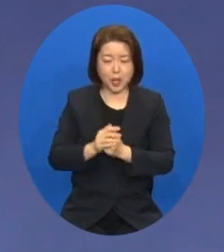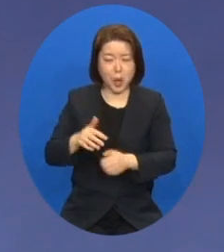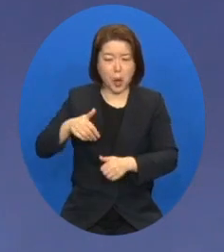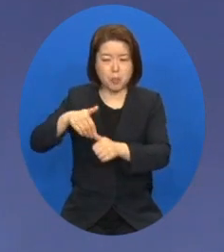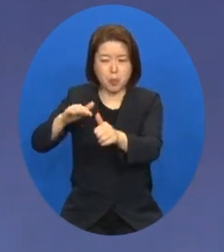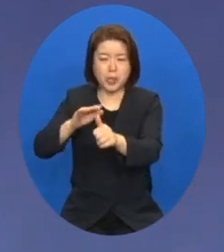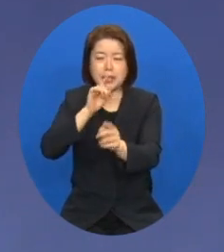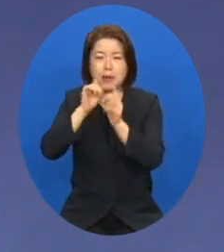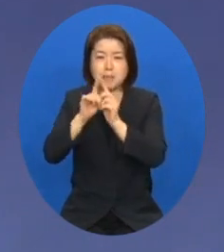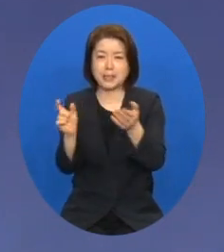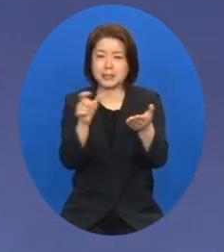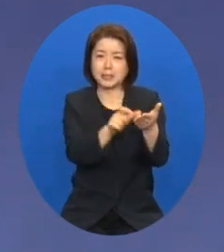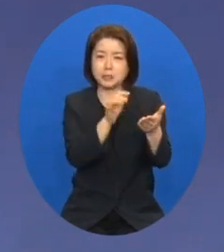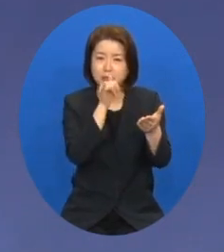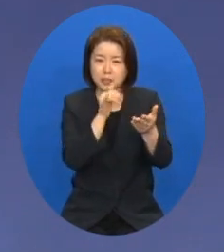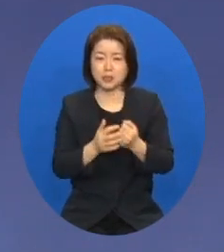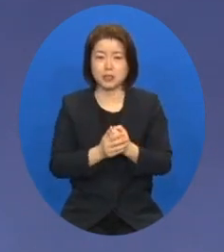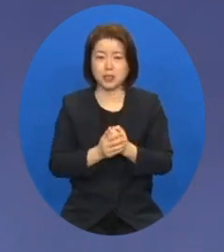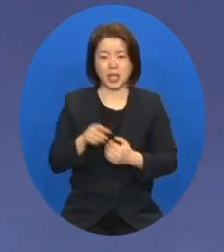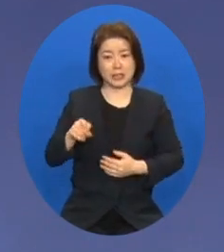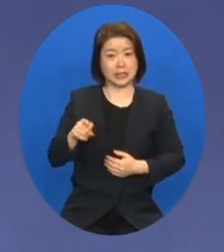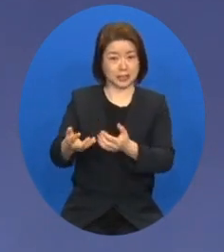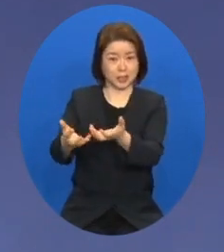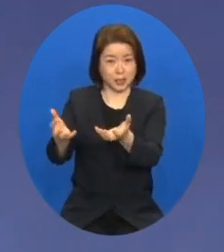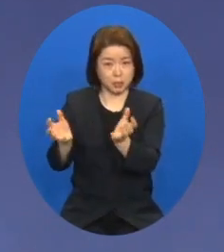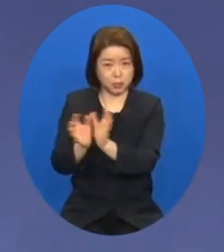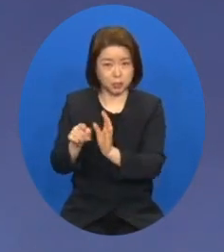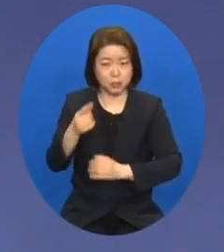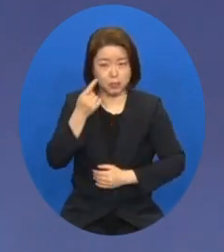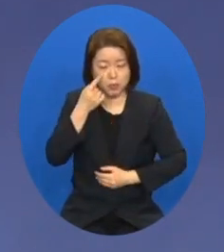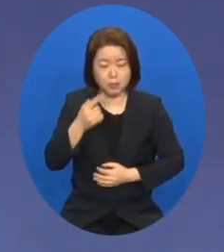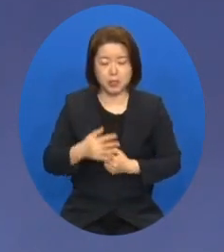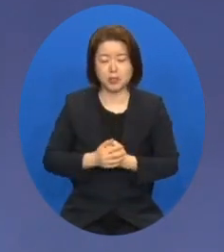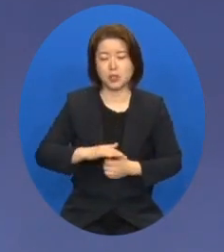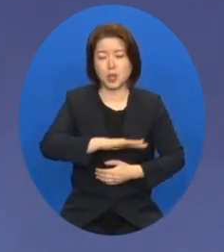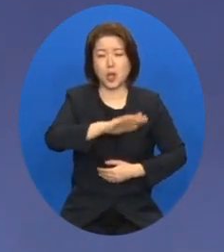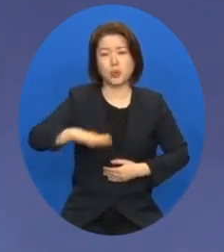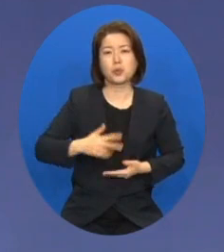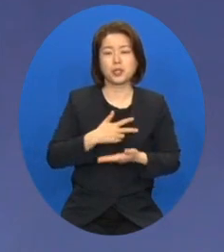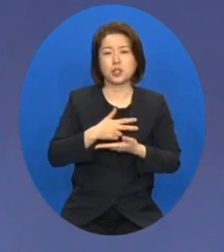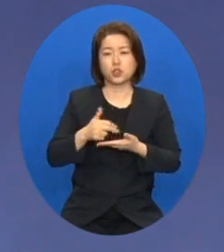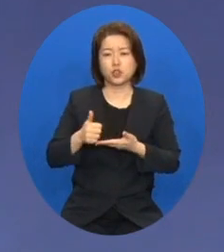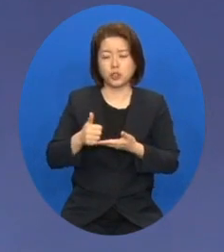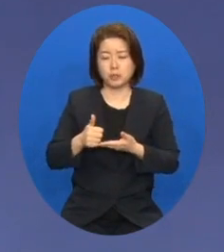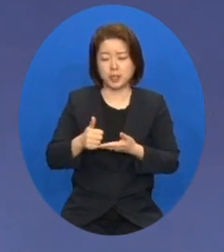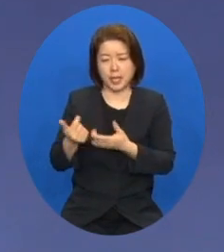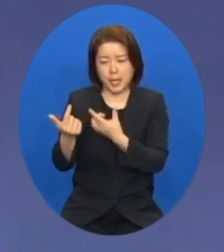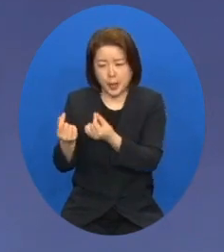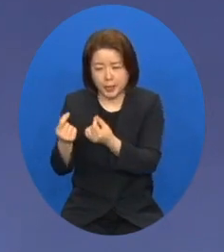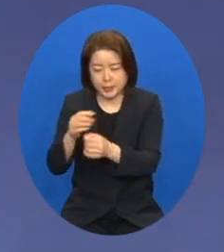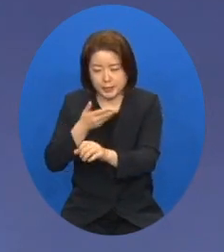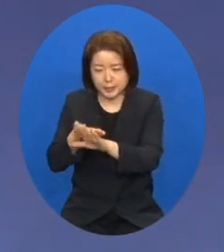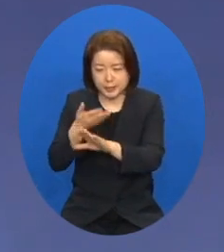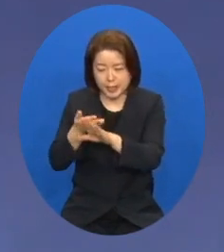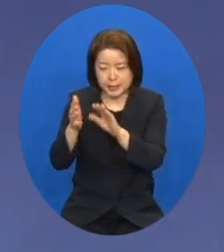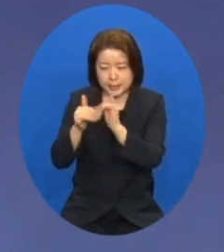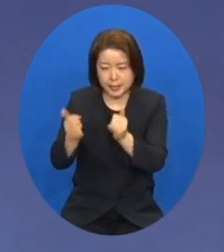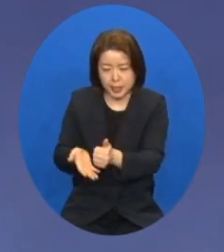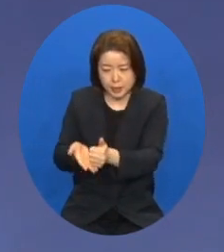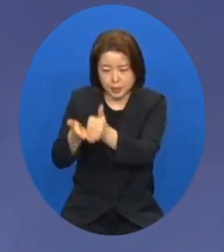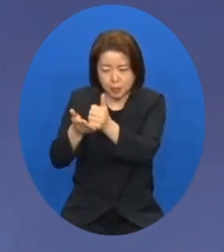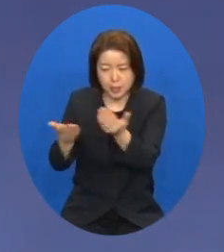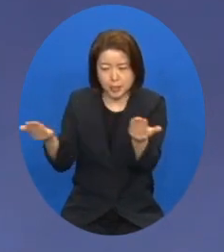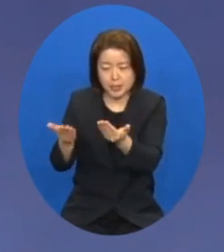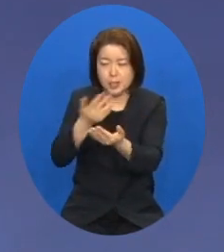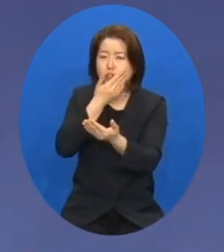는 말씀을 합니다 이 부분에서도 우리가 주님께 하듯이 다른 사람을 섬기는 일이